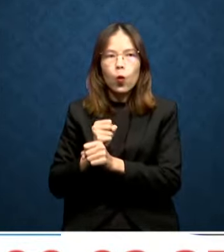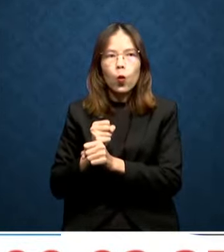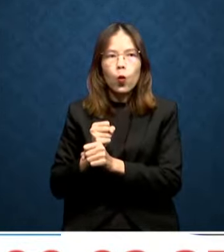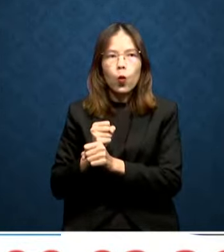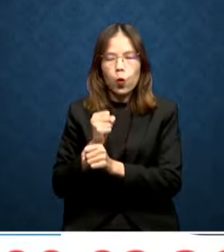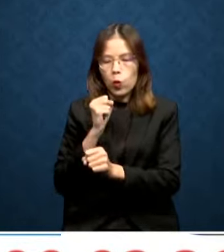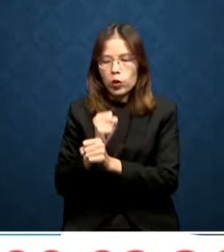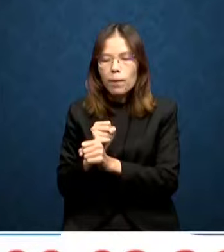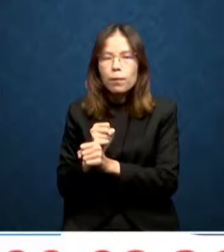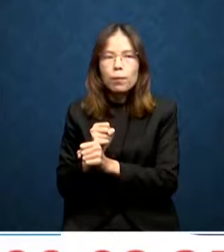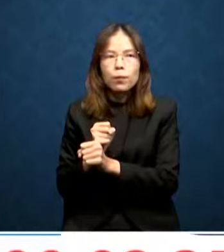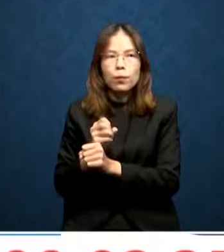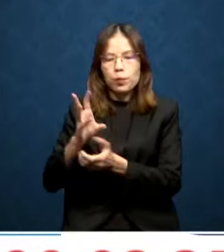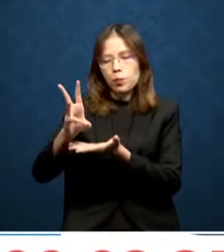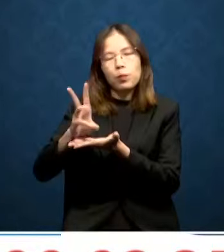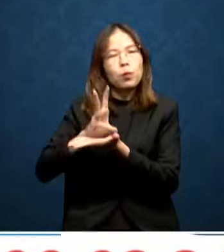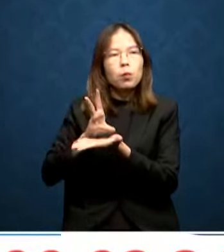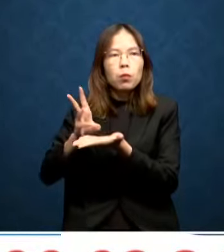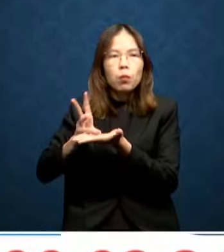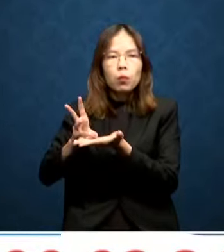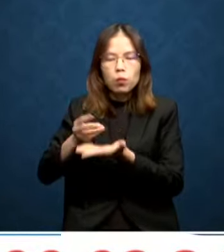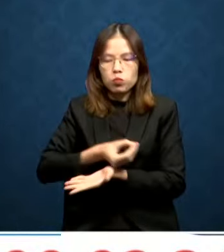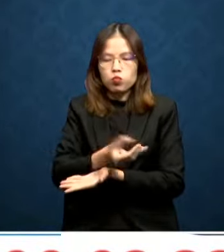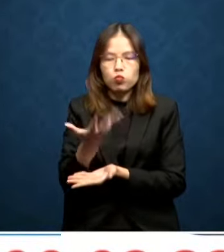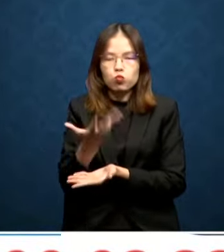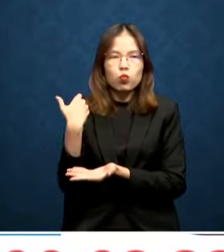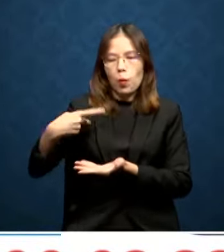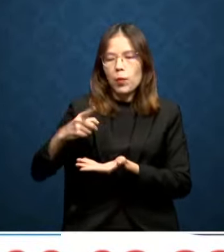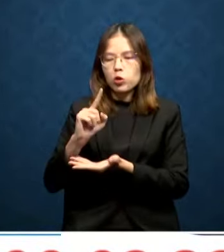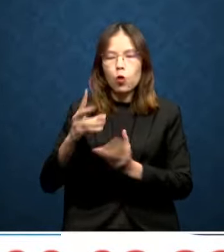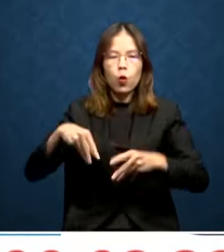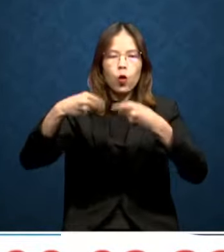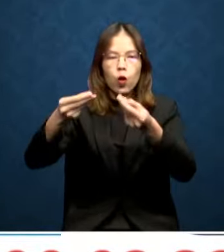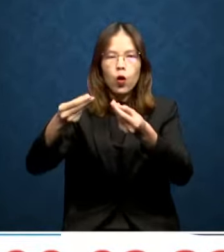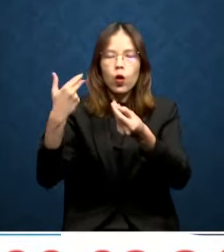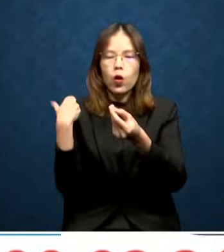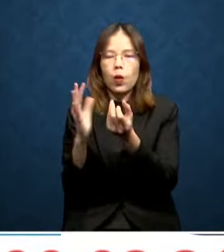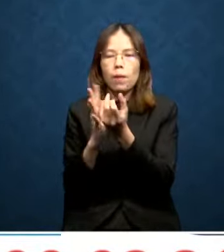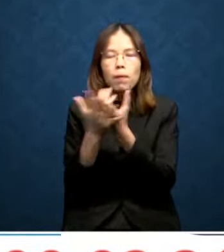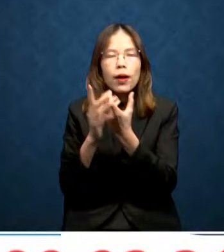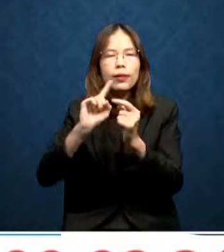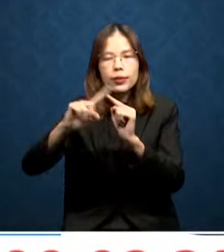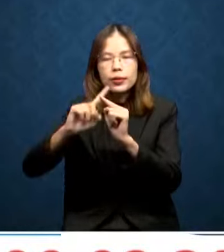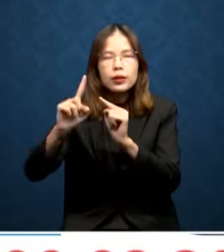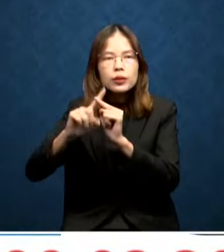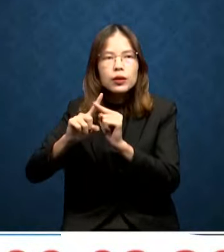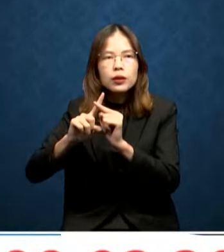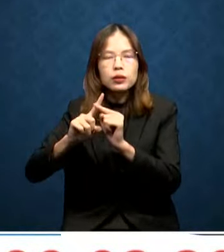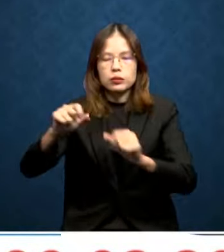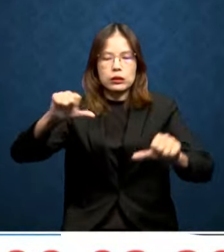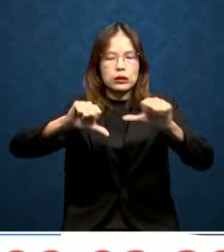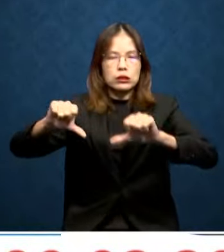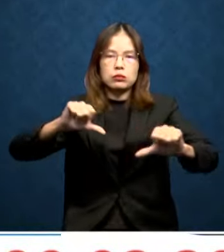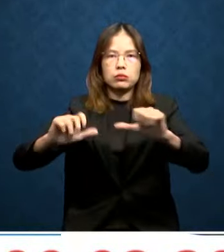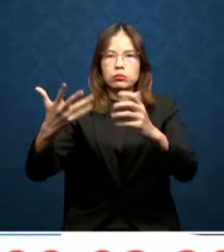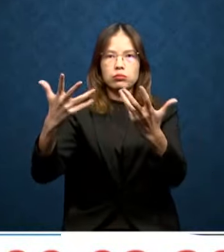จากมูลและปัสสาวะให้ประโยชน์กับพืชผักที่ไม่ต้องใช้สารเคมีแต่มีเรื่องนึงที่ดิฉัน